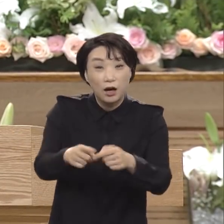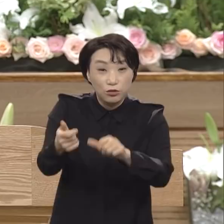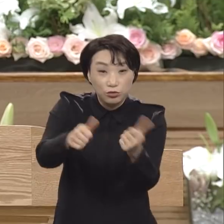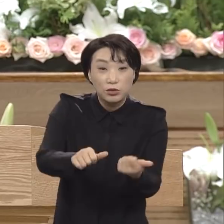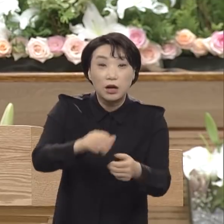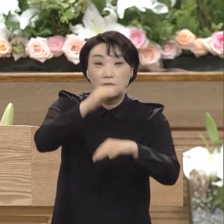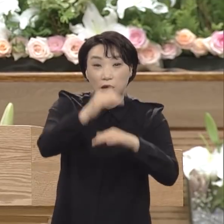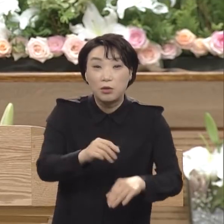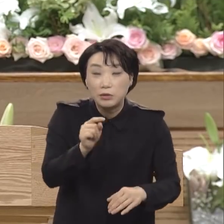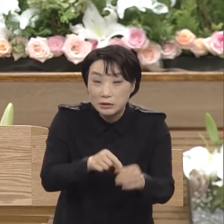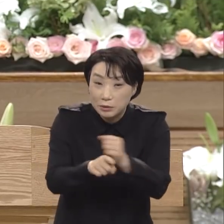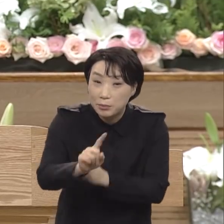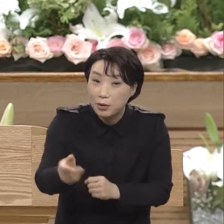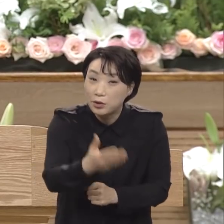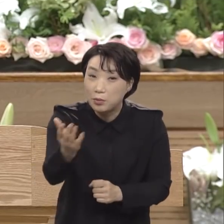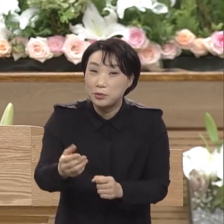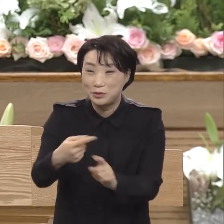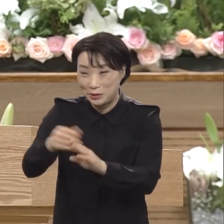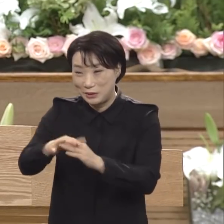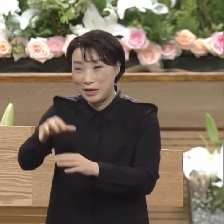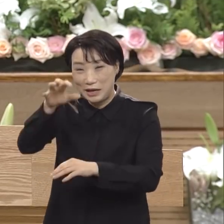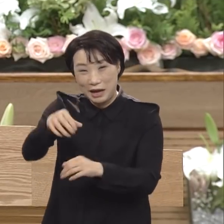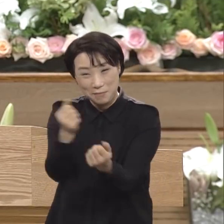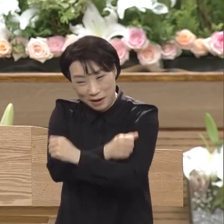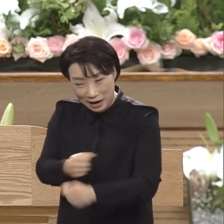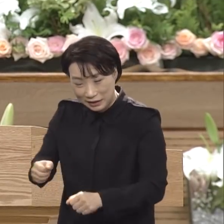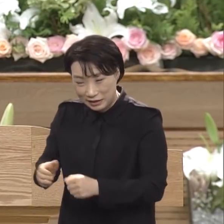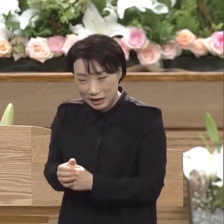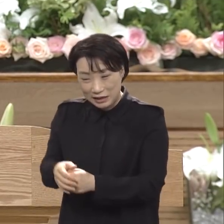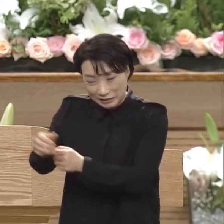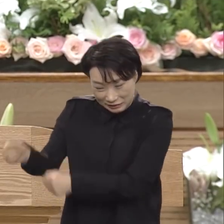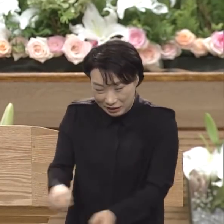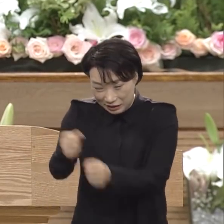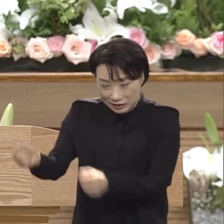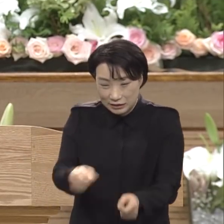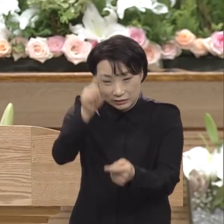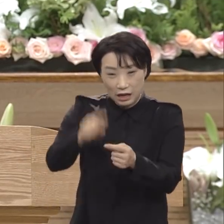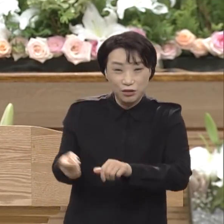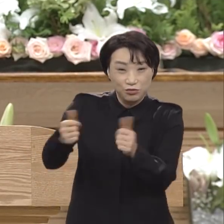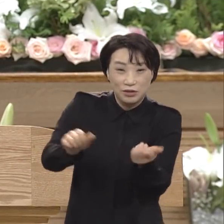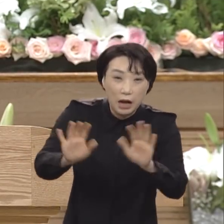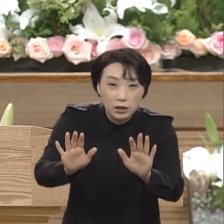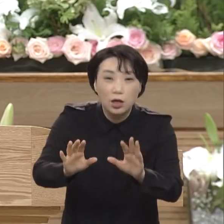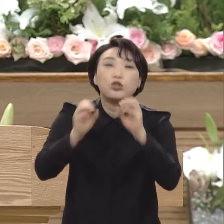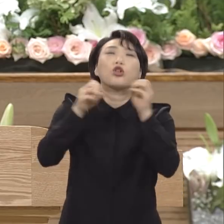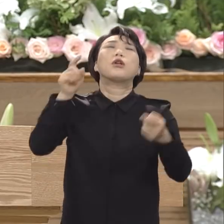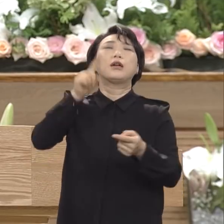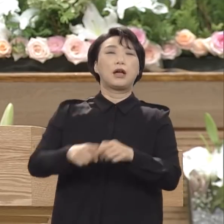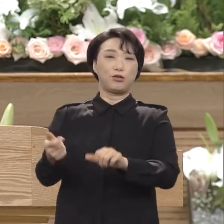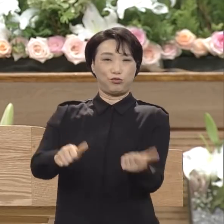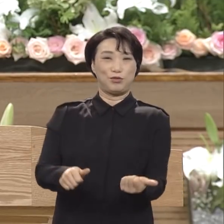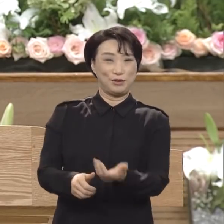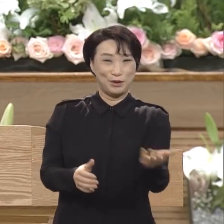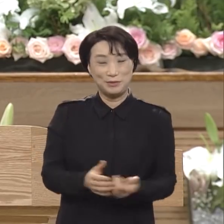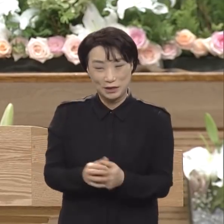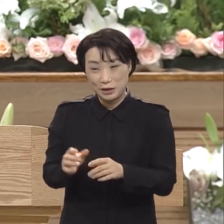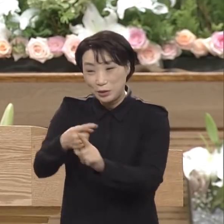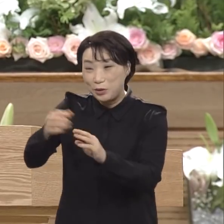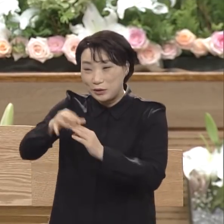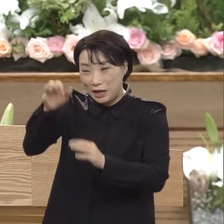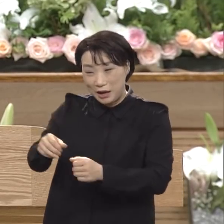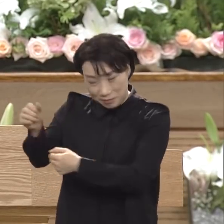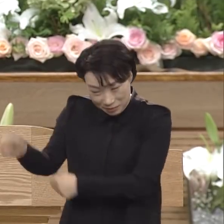무슨 얘기냐? 교회 마당 쓸다 죽으라는 얘기가 아니라 전도하다 죽어라 이 말이야. 교회 마당 쓸고 청소년